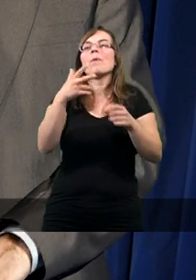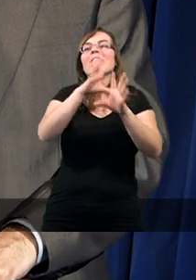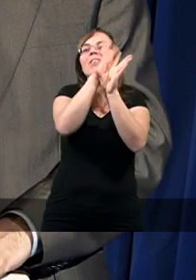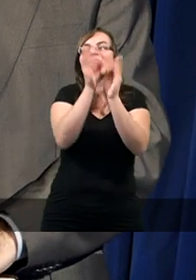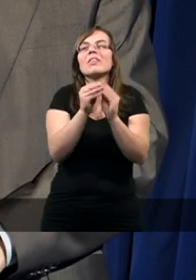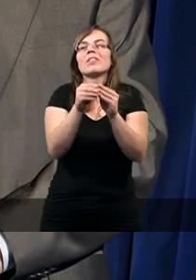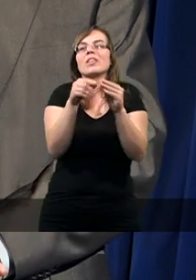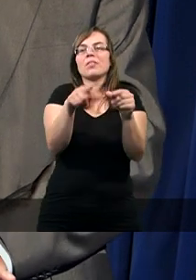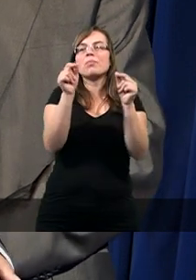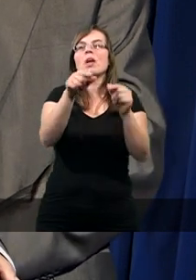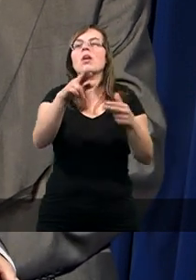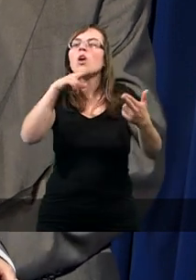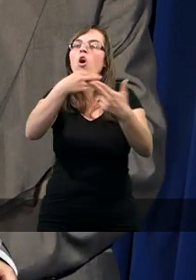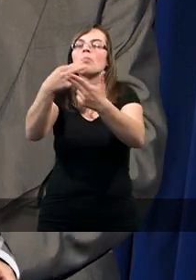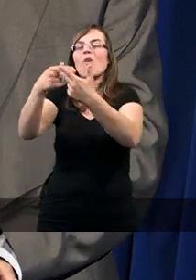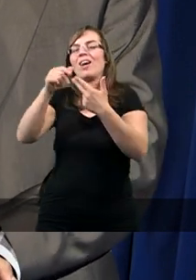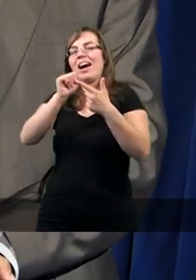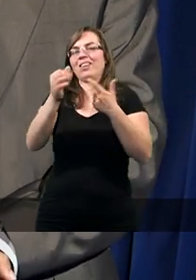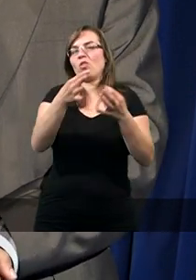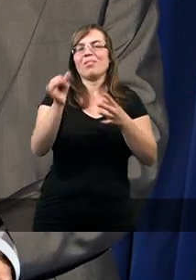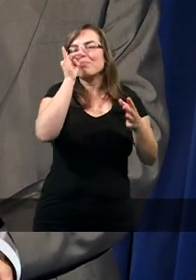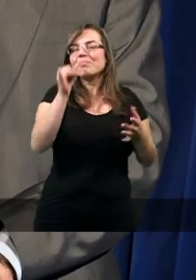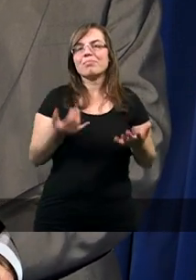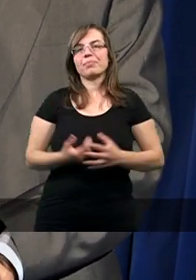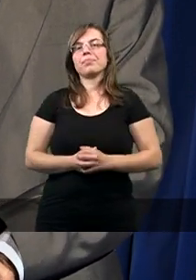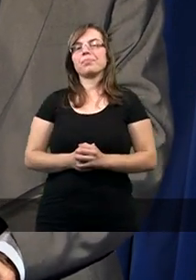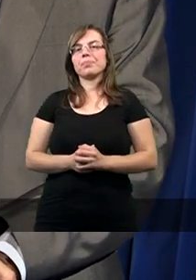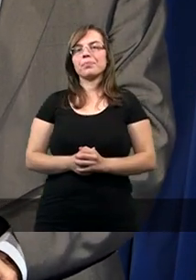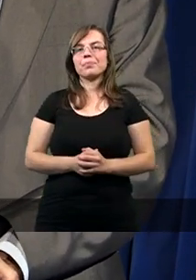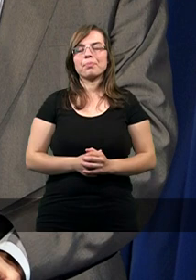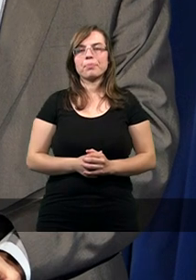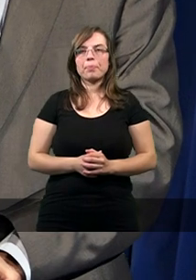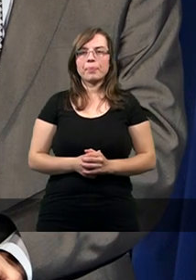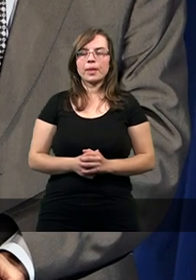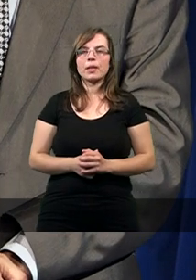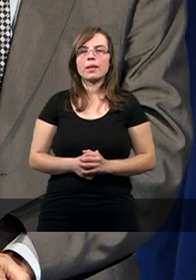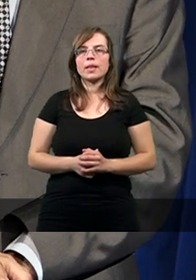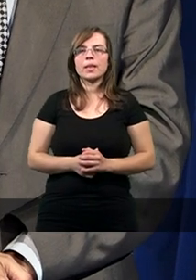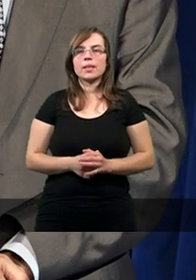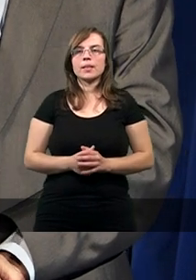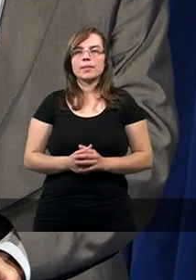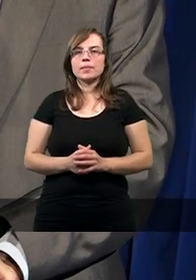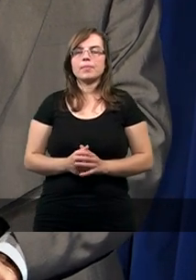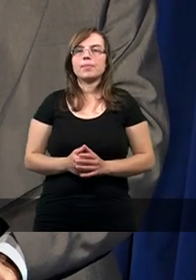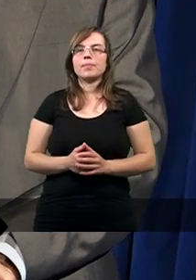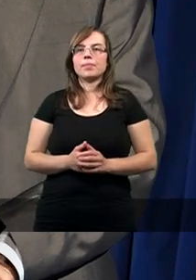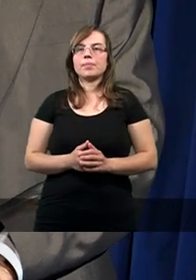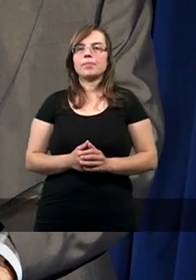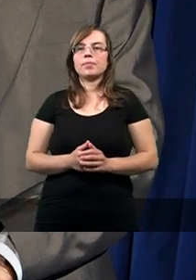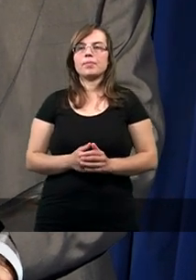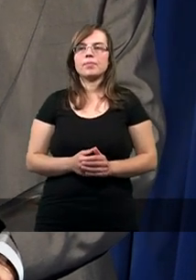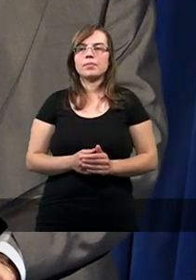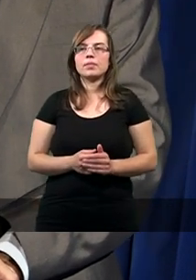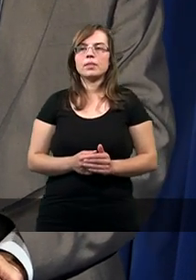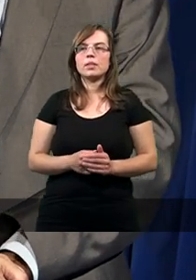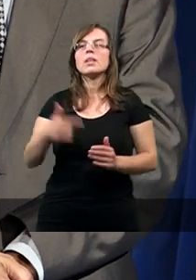który wszystkim będzie odpowiadał. I've been a conference treasurer and secretary and visited churches and listened to what kind